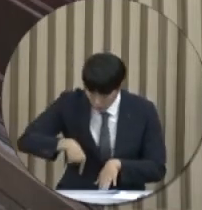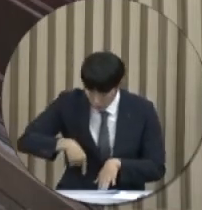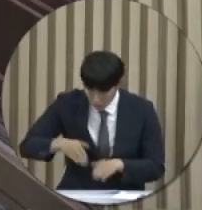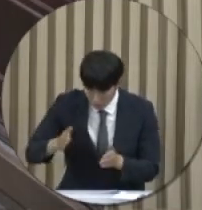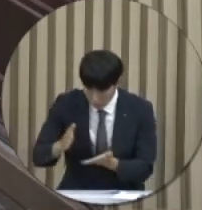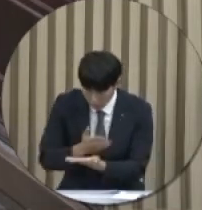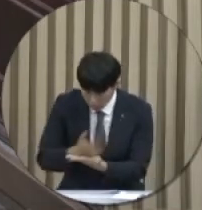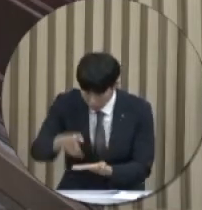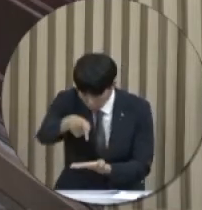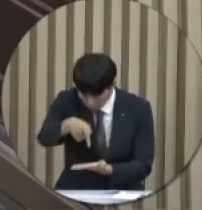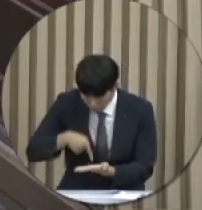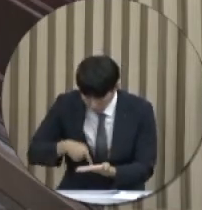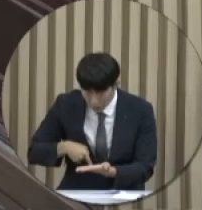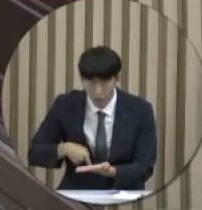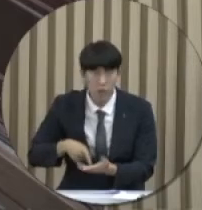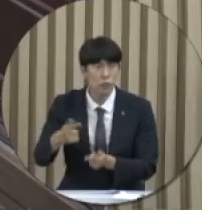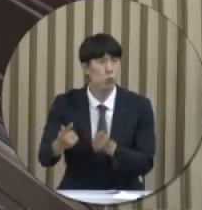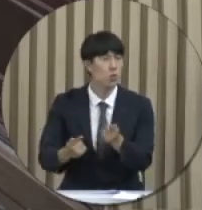하겠습니다.